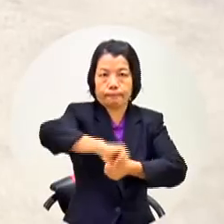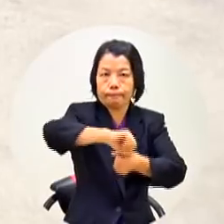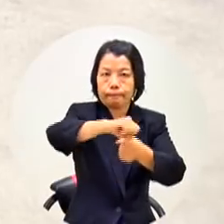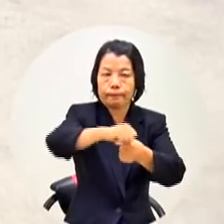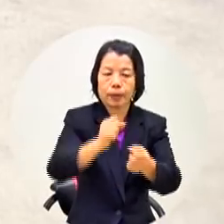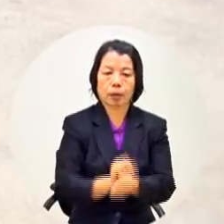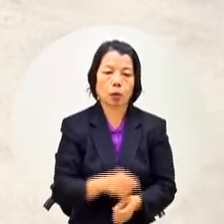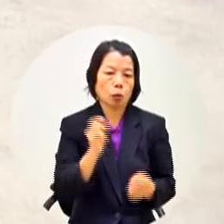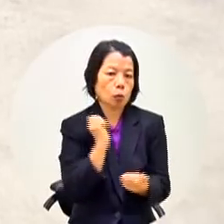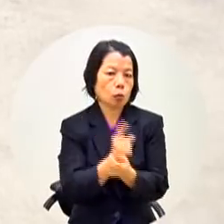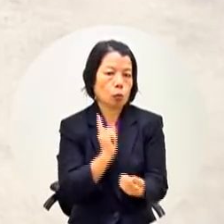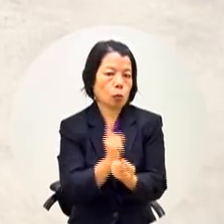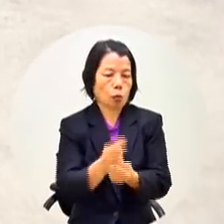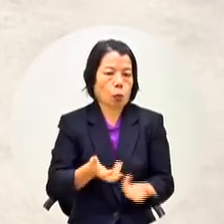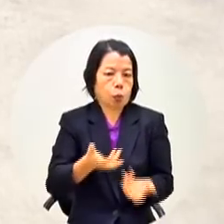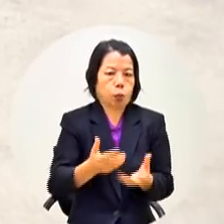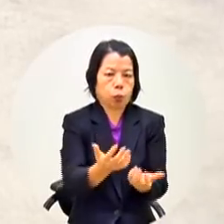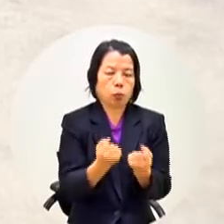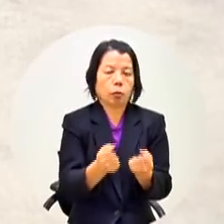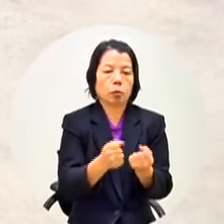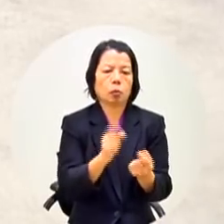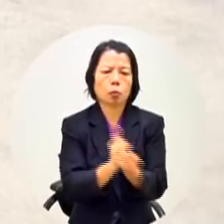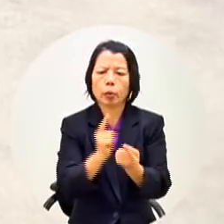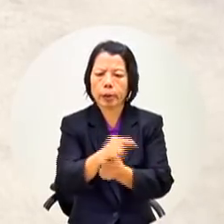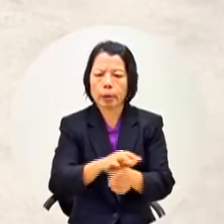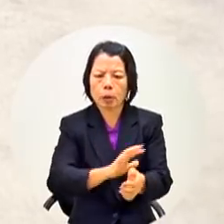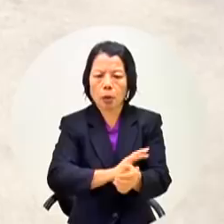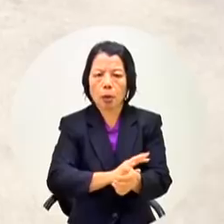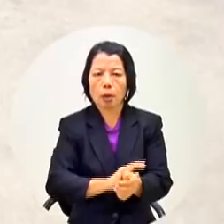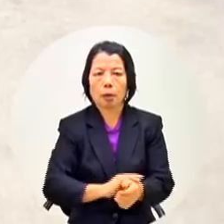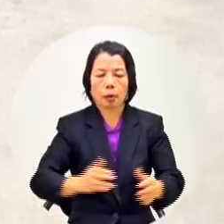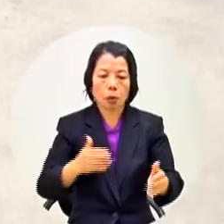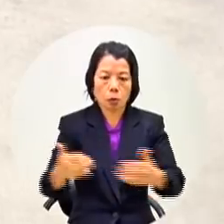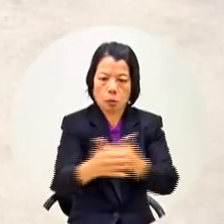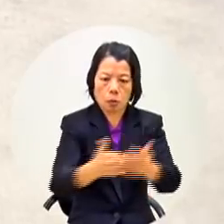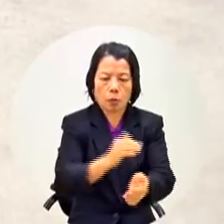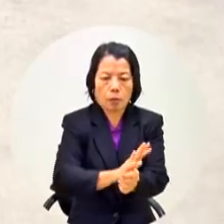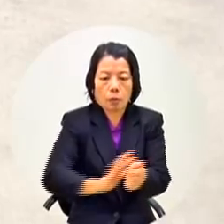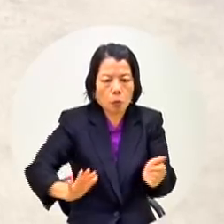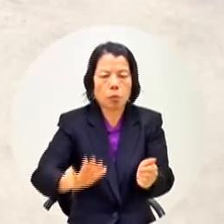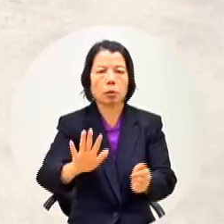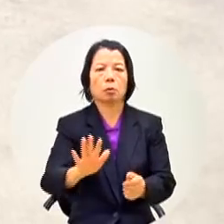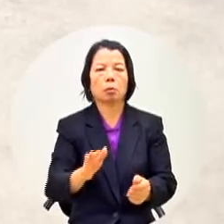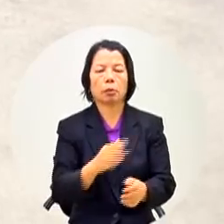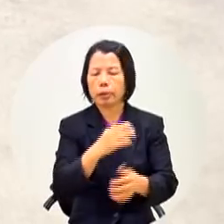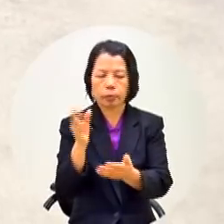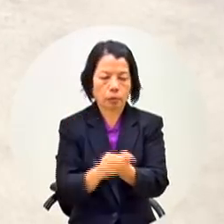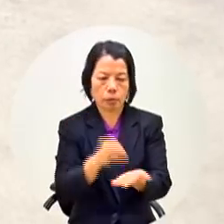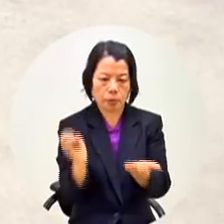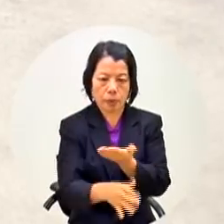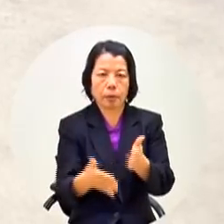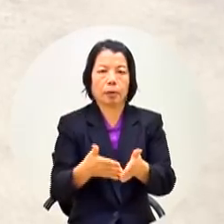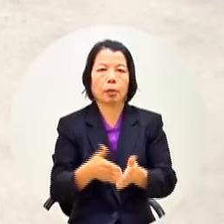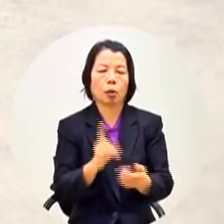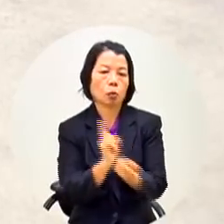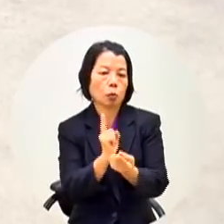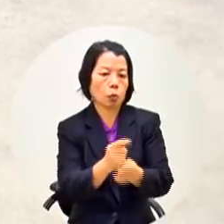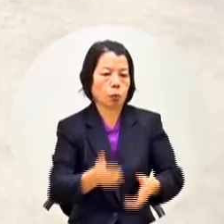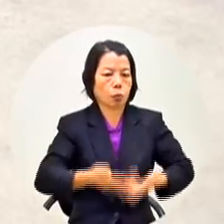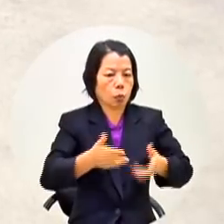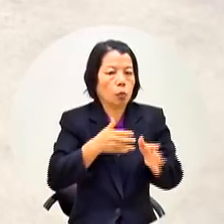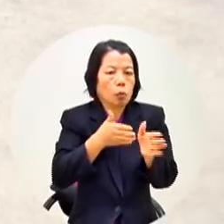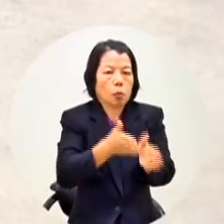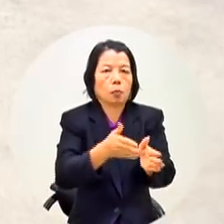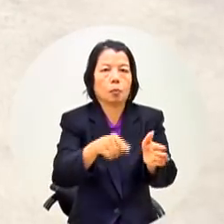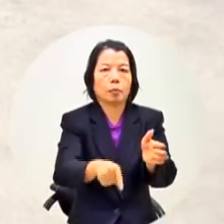给。那第二个，轻轨是最安全的一个交通，那产生的一个交通事故率远低于公车跟私有运